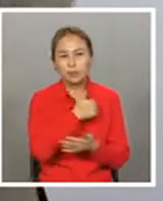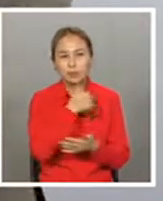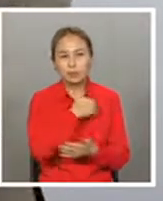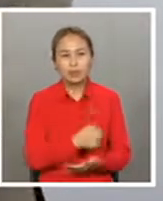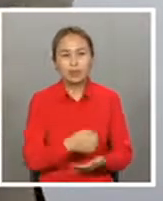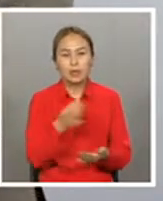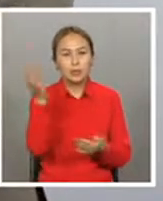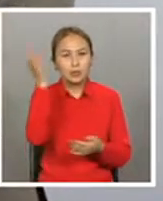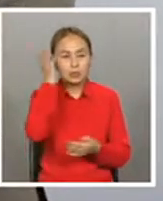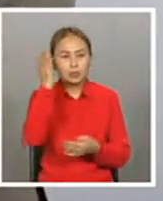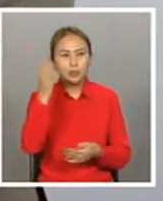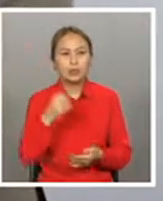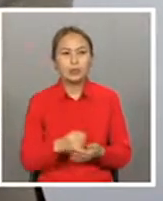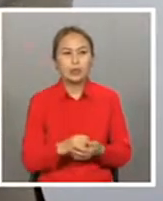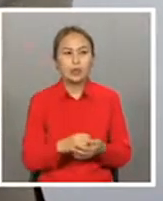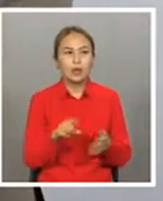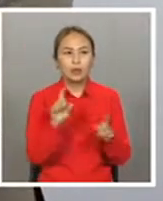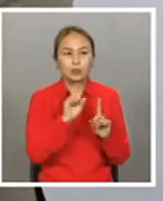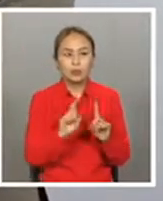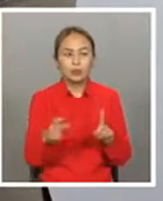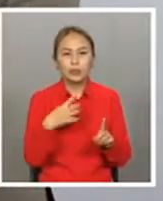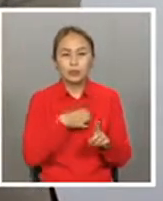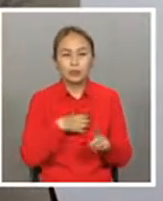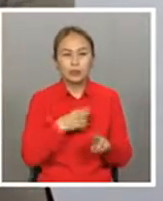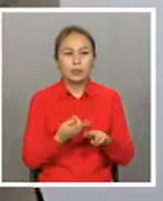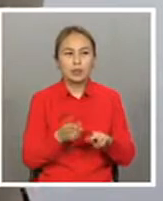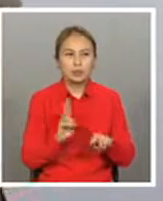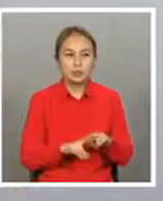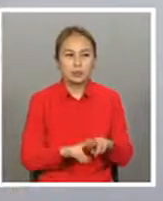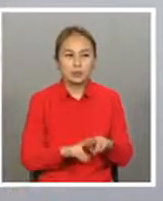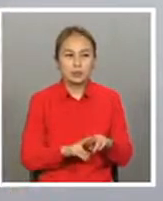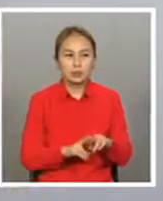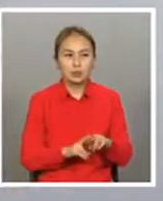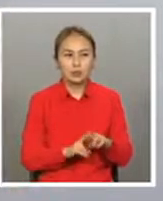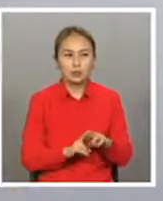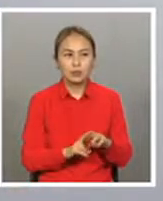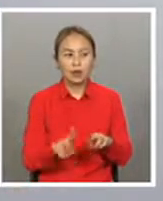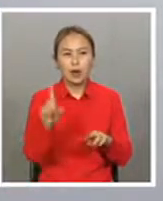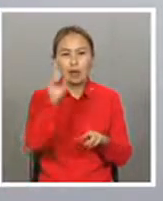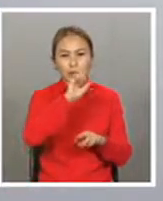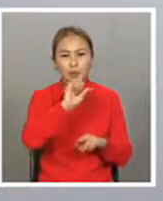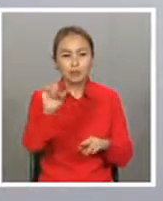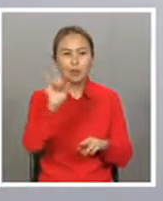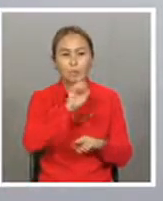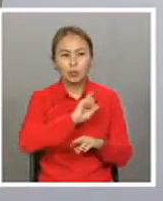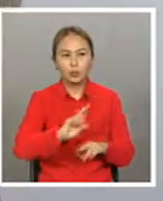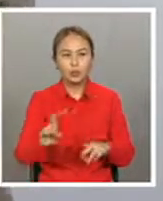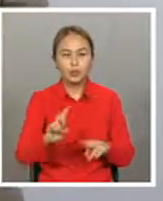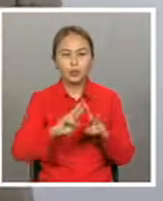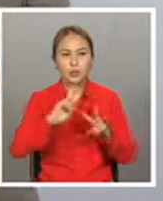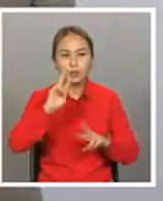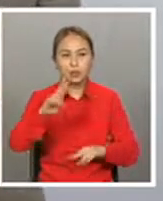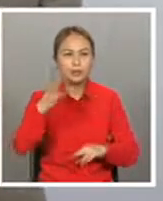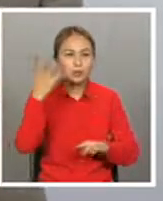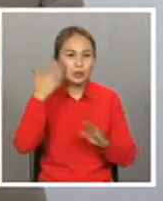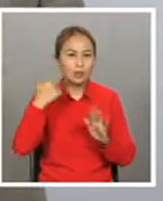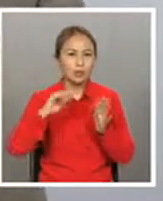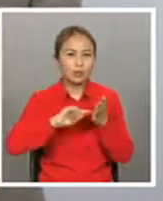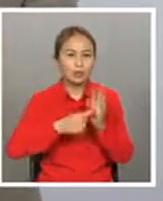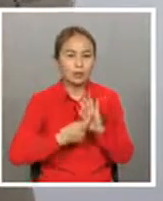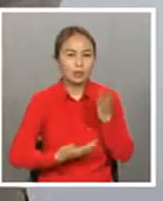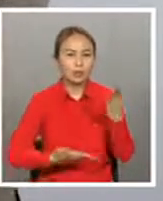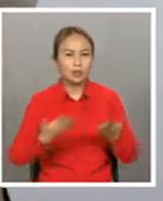Еске түсірейік. Бөлшектің негізгі қасиеті дегеніміз, алымын да бөлімінде бірдей санға көбейтсек,